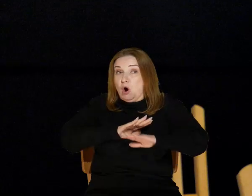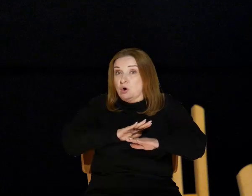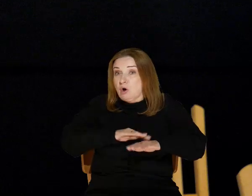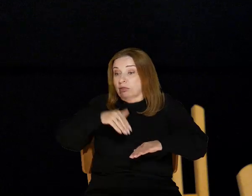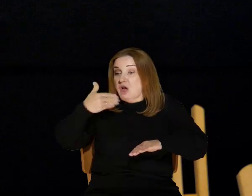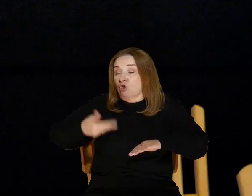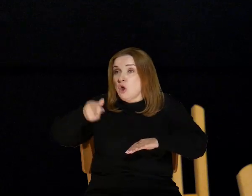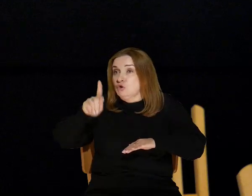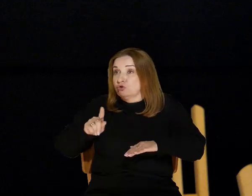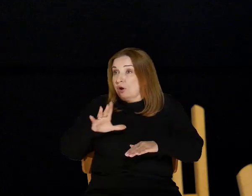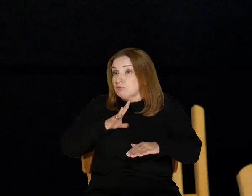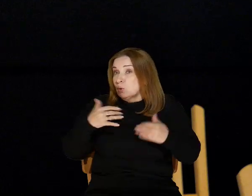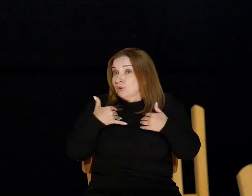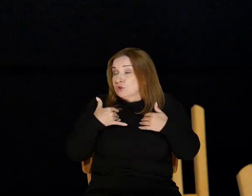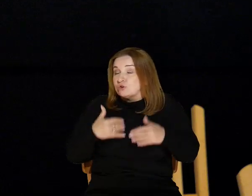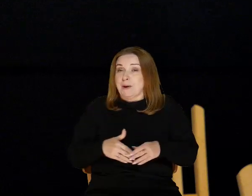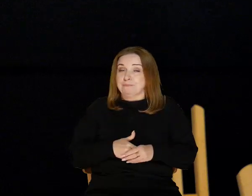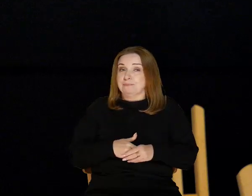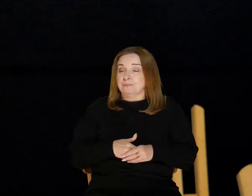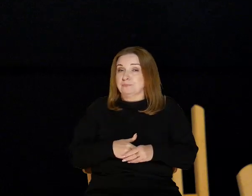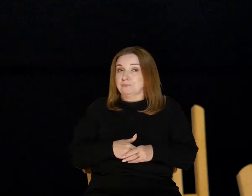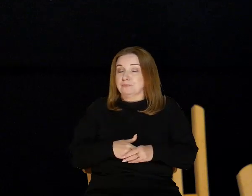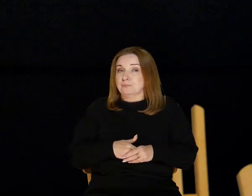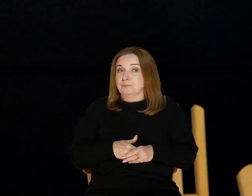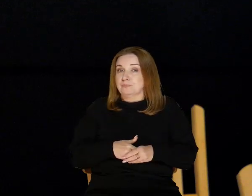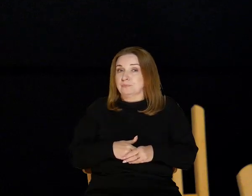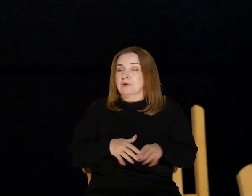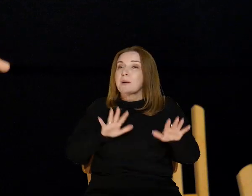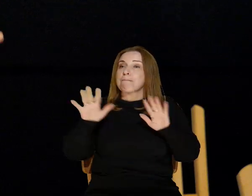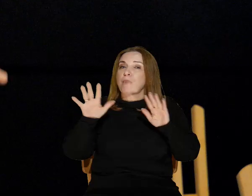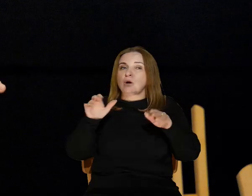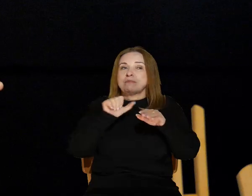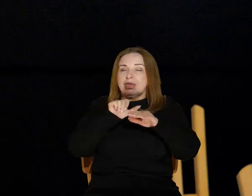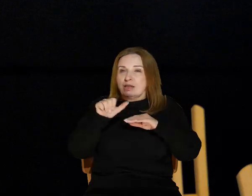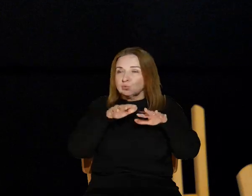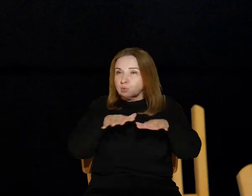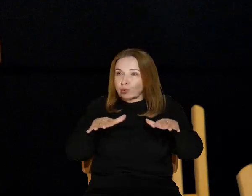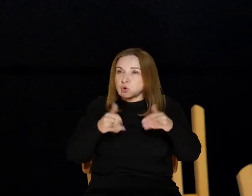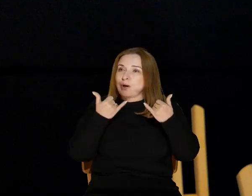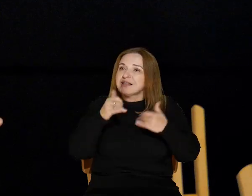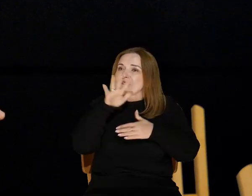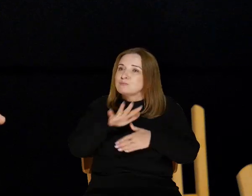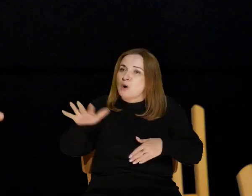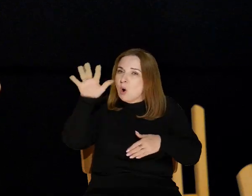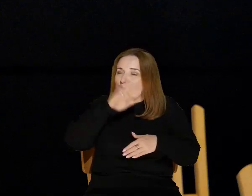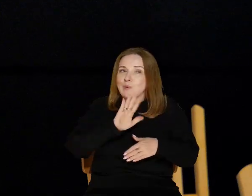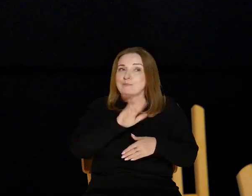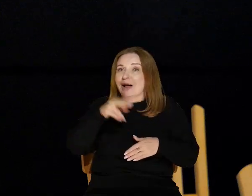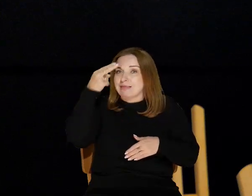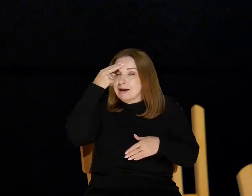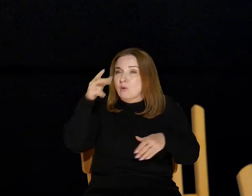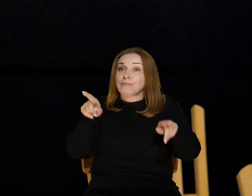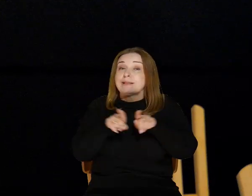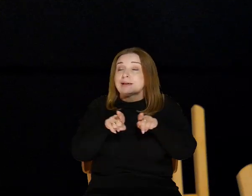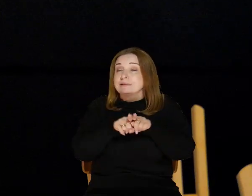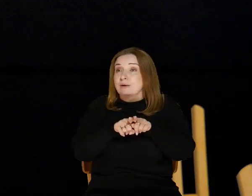Śląsku. Teraz, więc tak, znaczy tych podobieństw widzę dużo z innymi społeczeństwami, które po pierwsze doświadczyły traumy, a po drugie